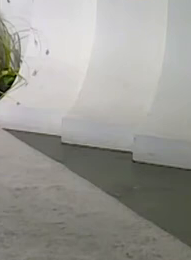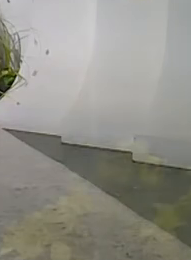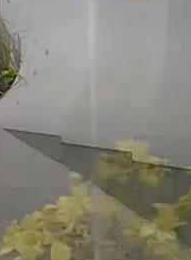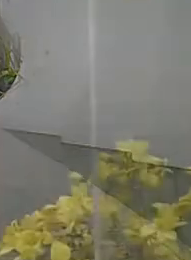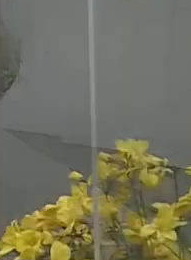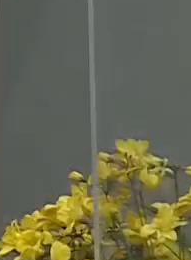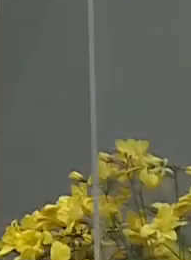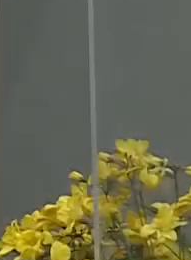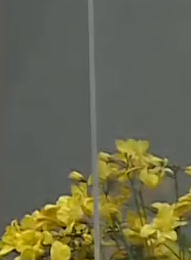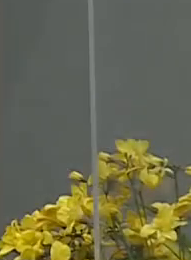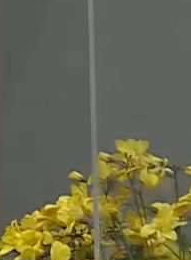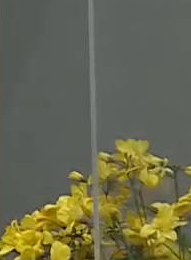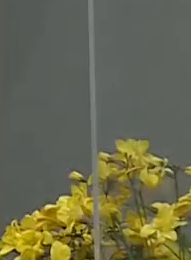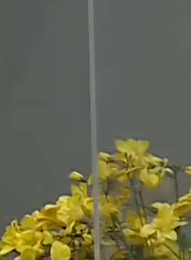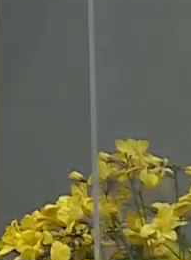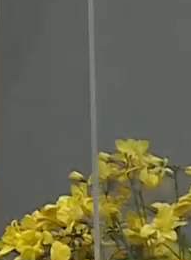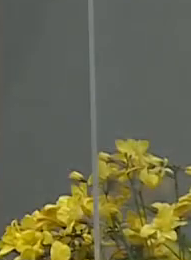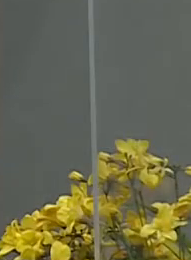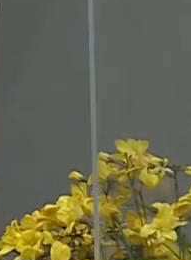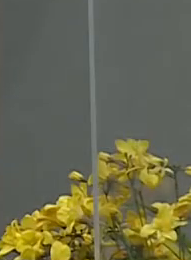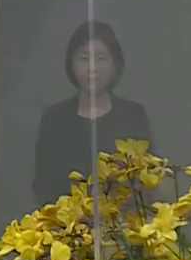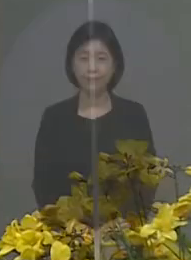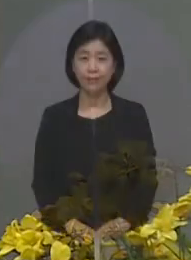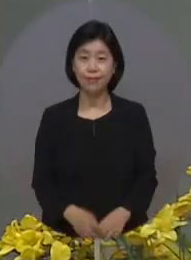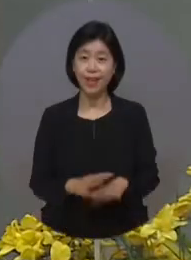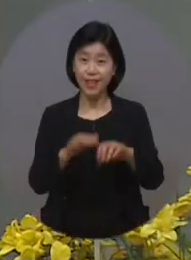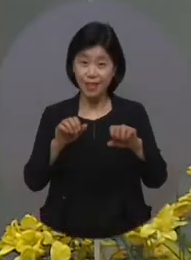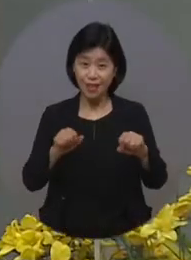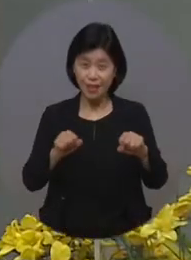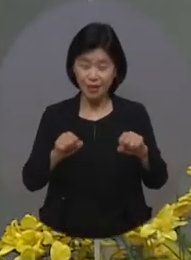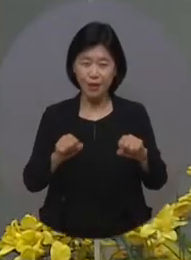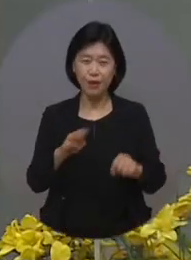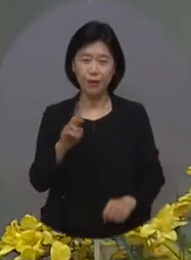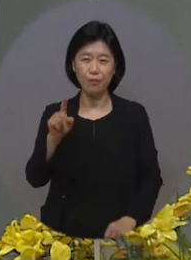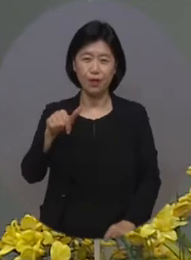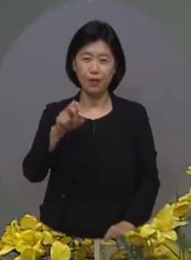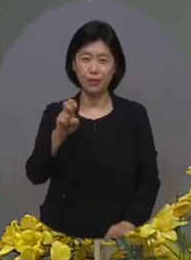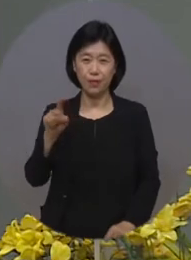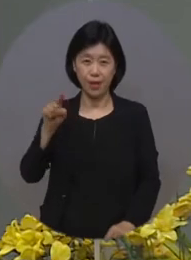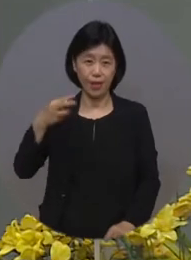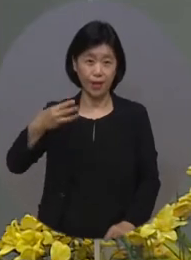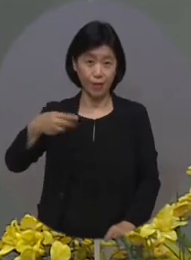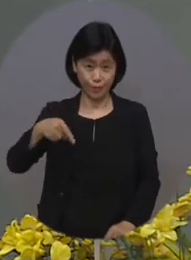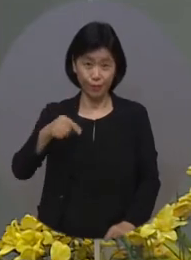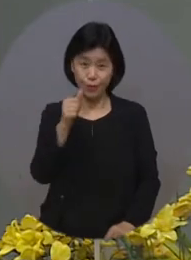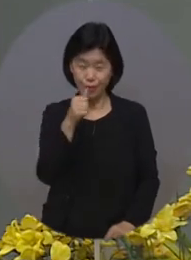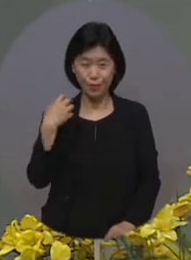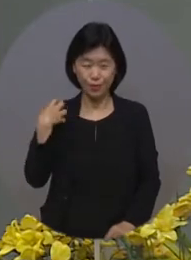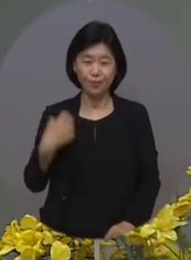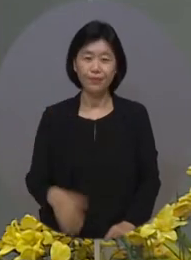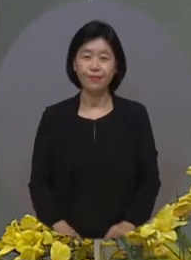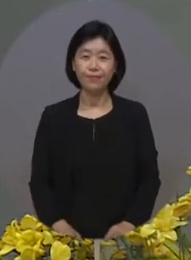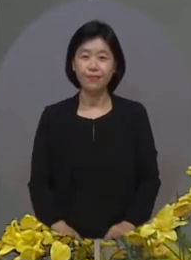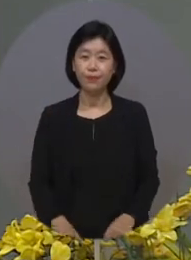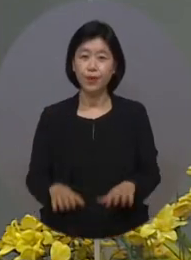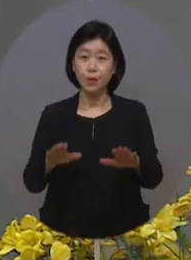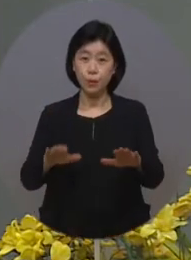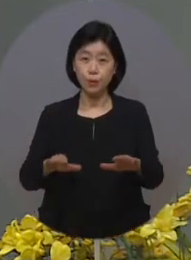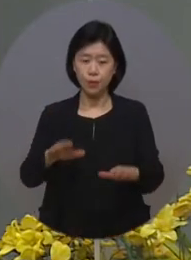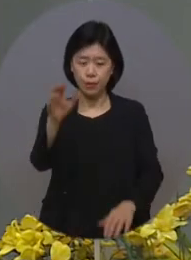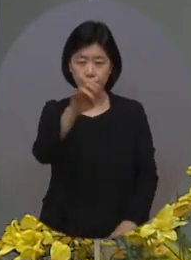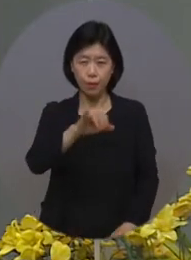3 으 안녕하세요 방법에 공감 세상에 방법입니다 오늘은요 전국